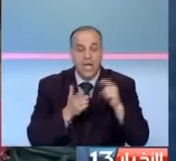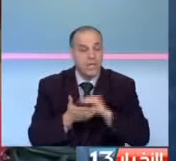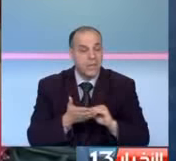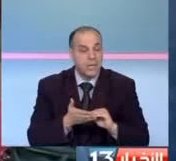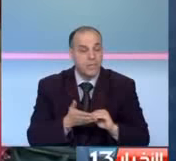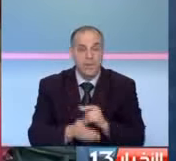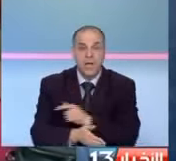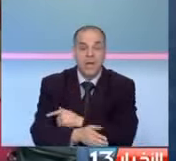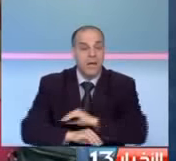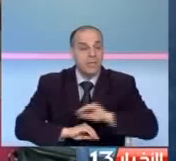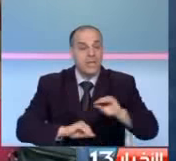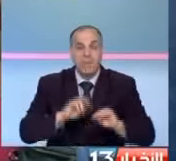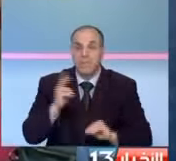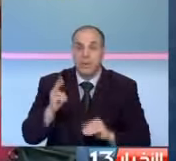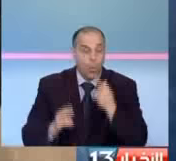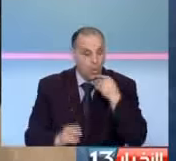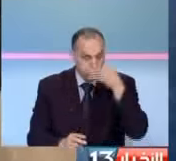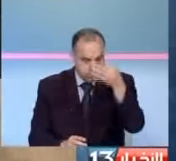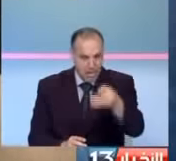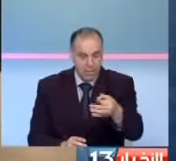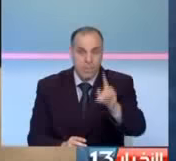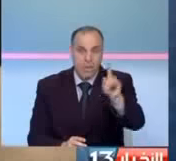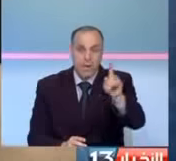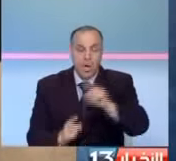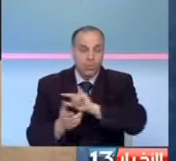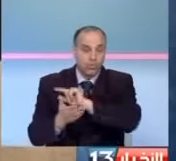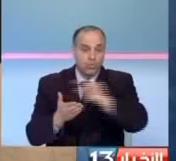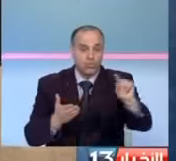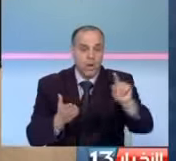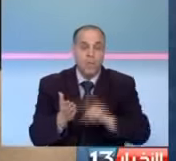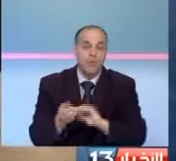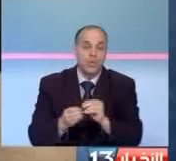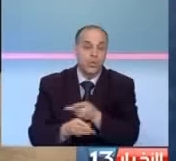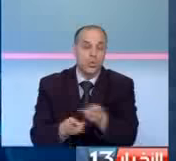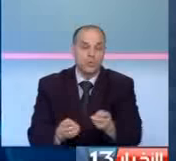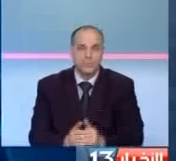الإدارية لنقابة التعليم الثانوي حول جملة هذه القضايا.